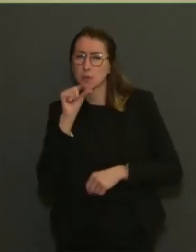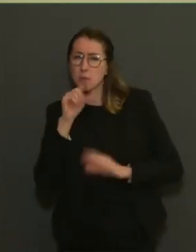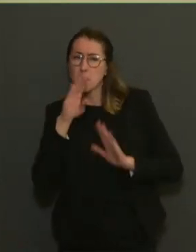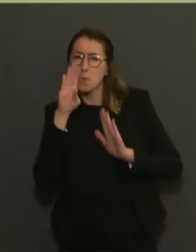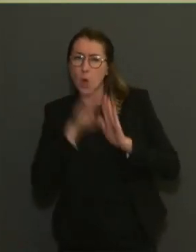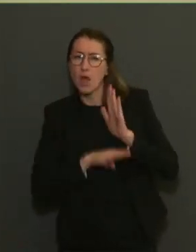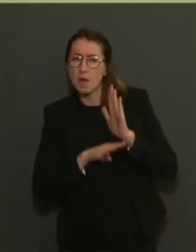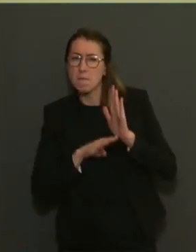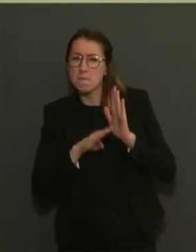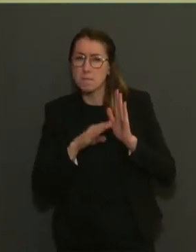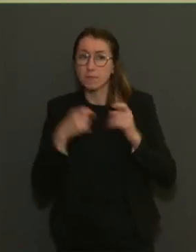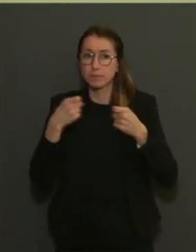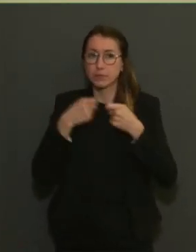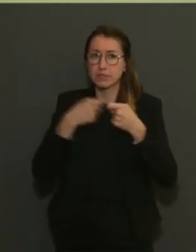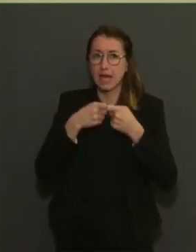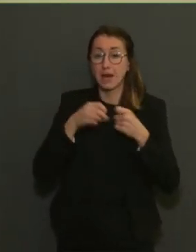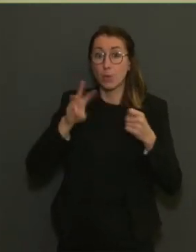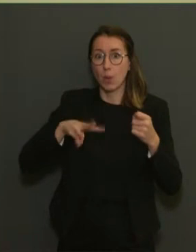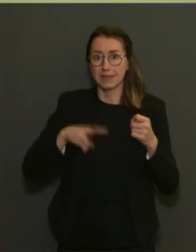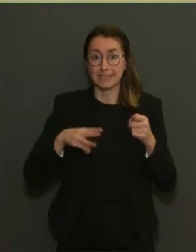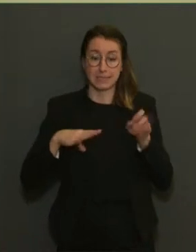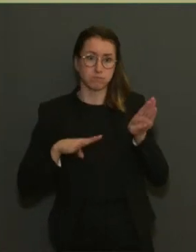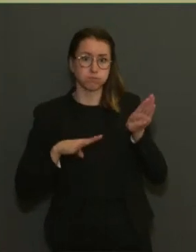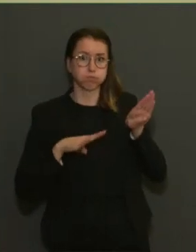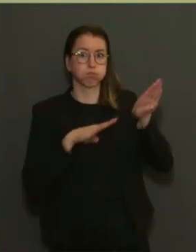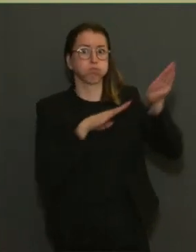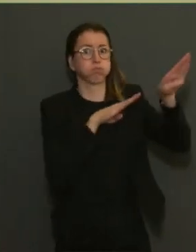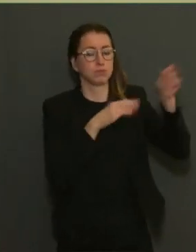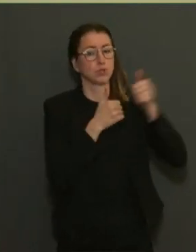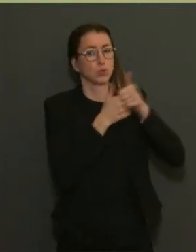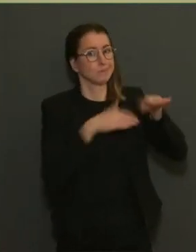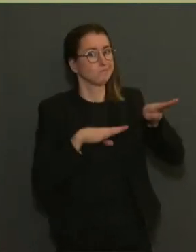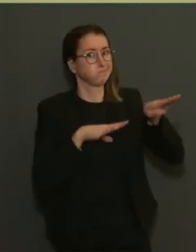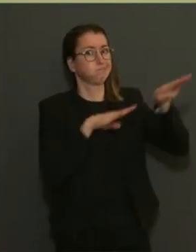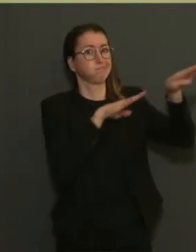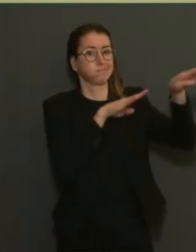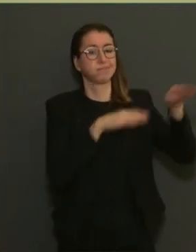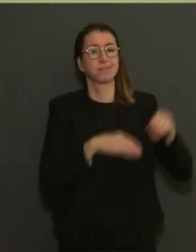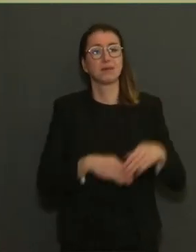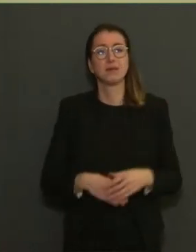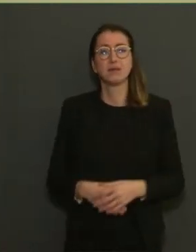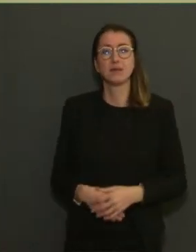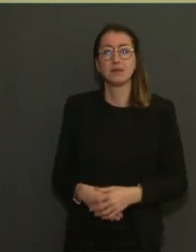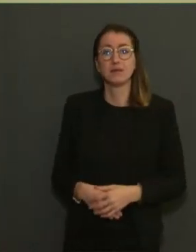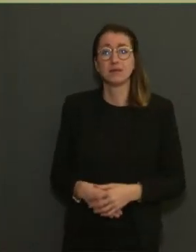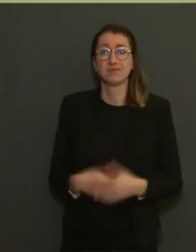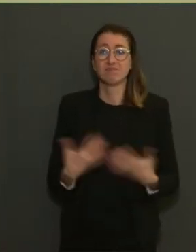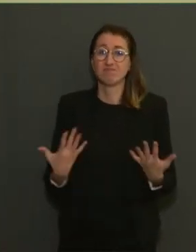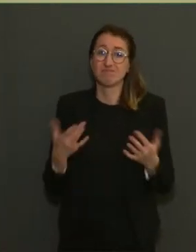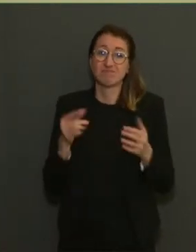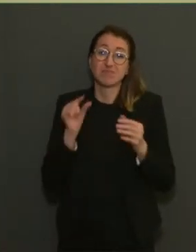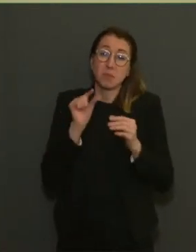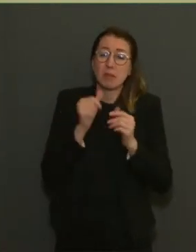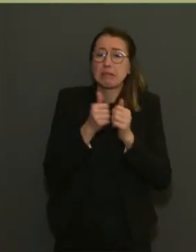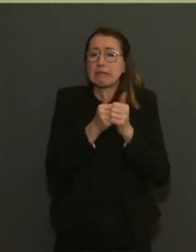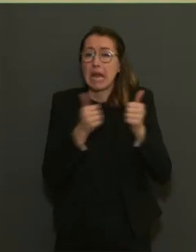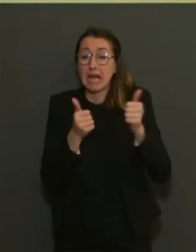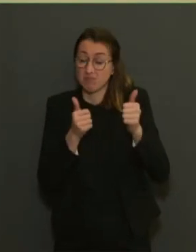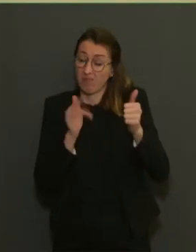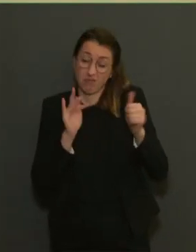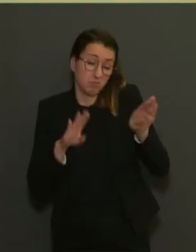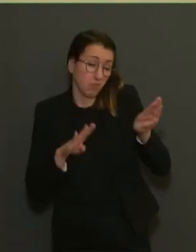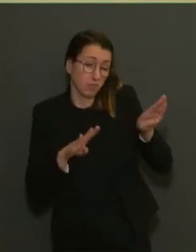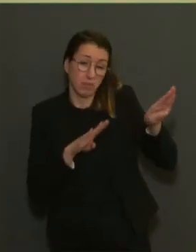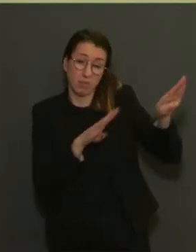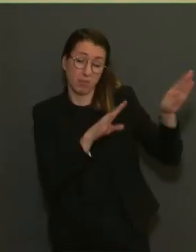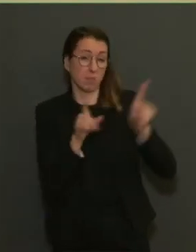malheureusement Bruxelles et la Wallonie avec peu de semaines de retard. Si on s'intéresse à la